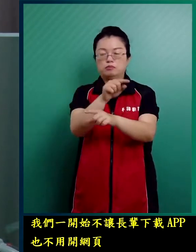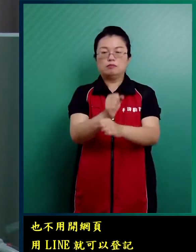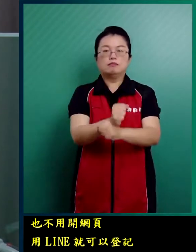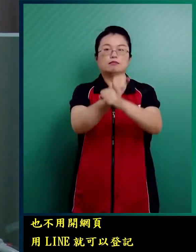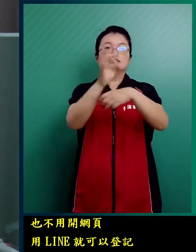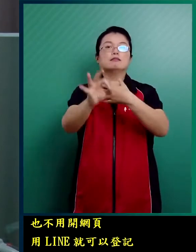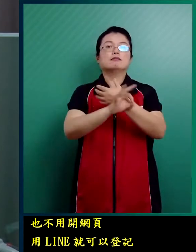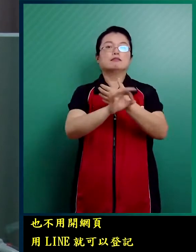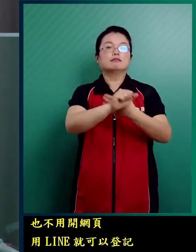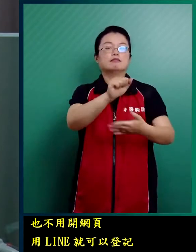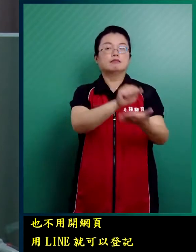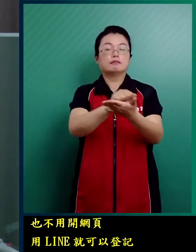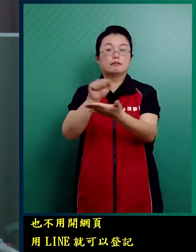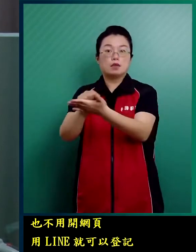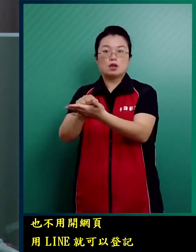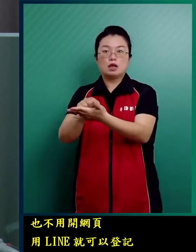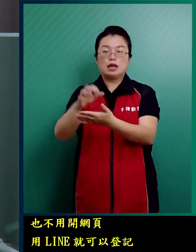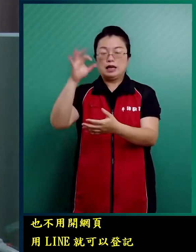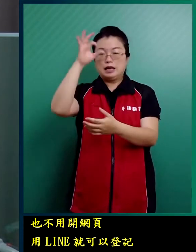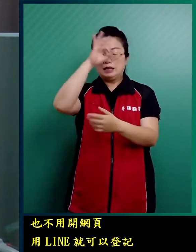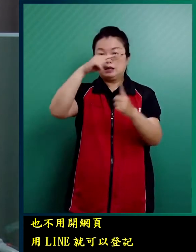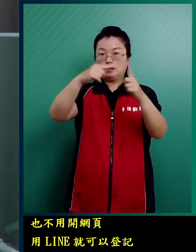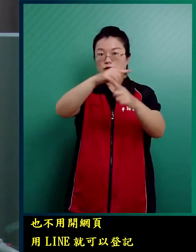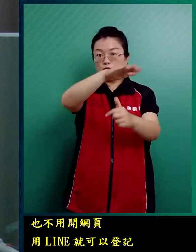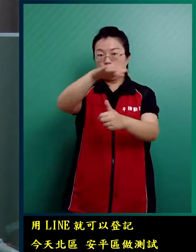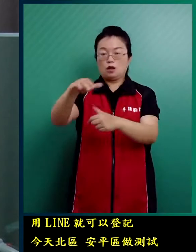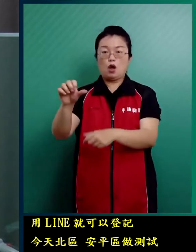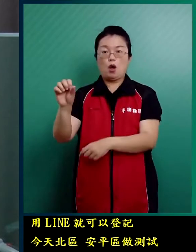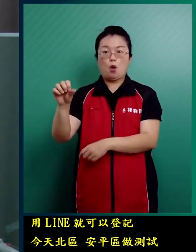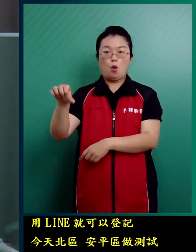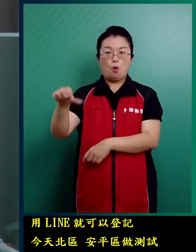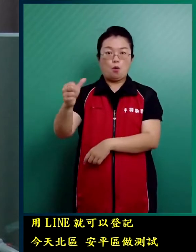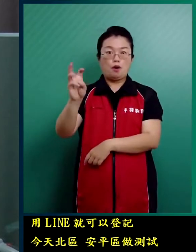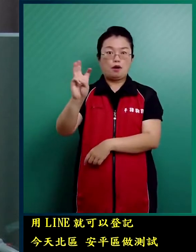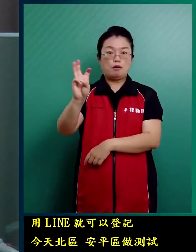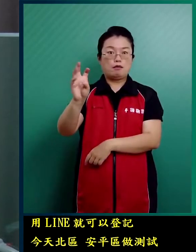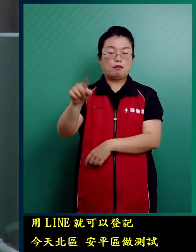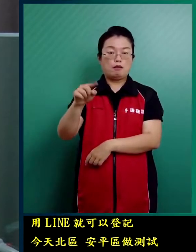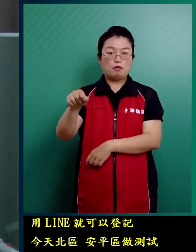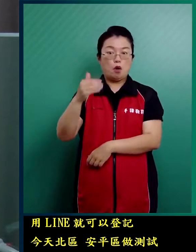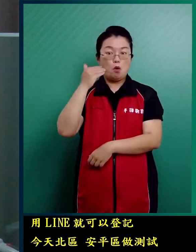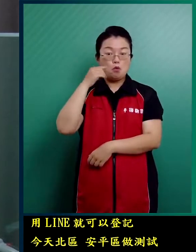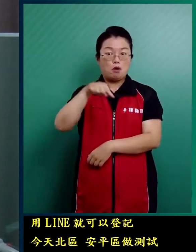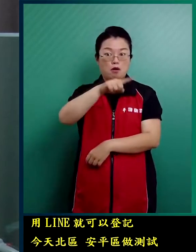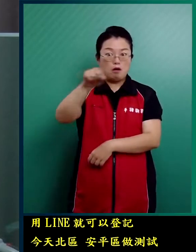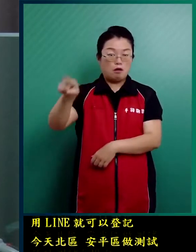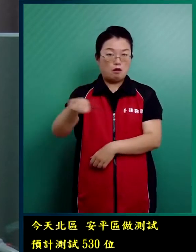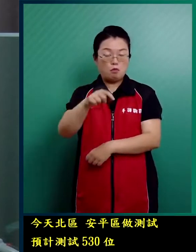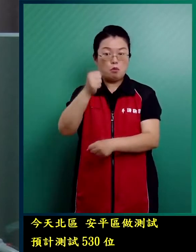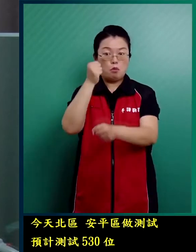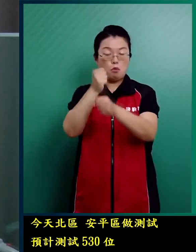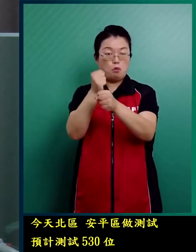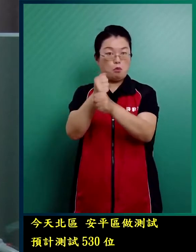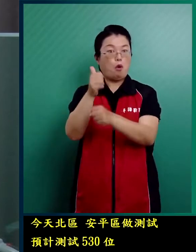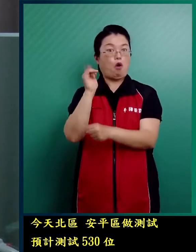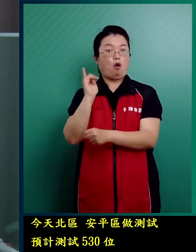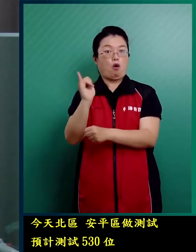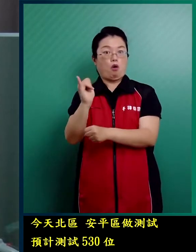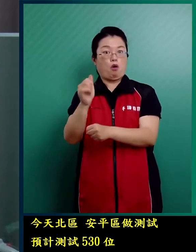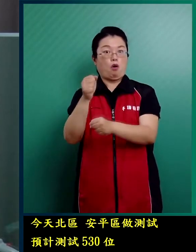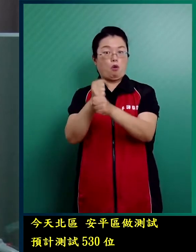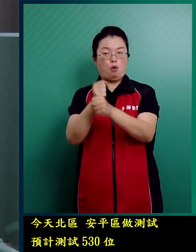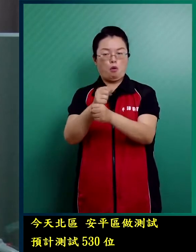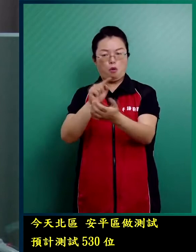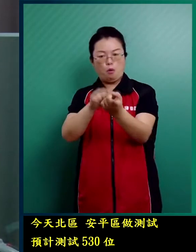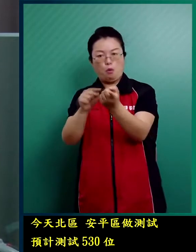我们会测试530位。如果说我们在运作上像预期的好，我们会配合疫苗波普的情